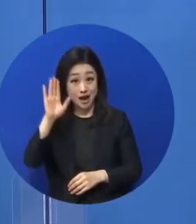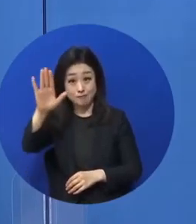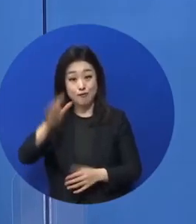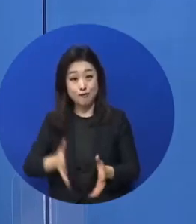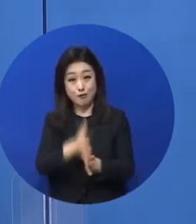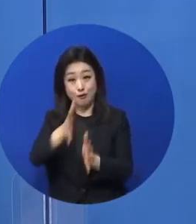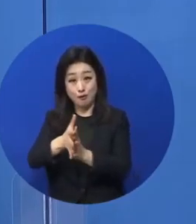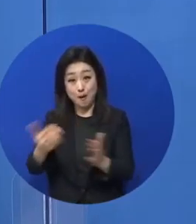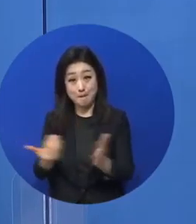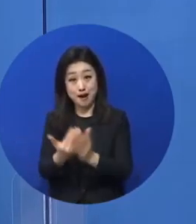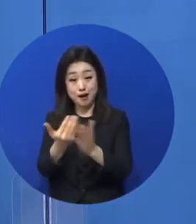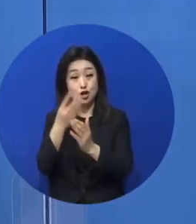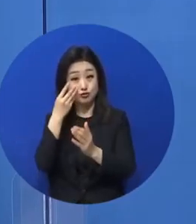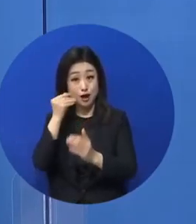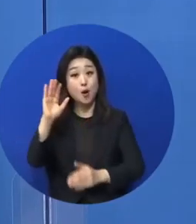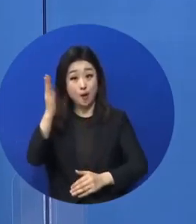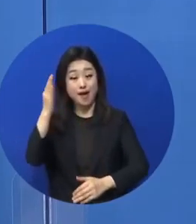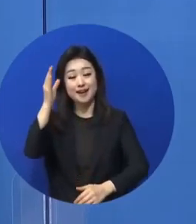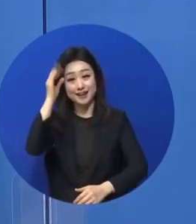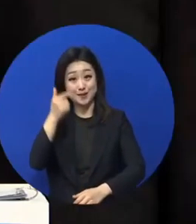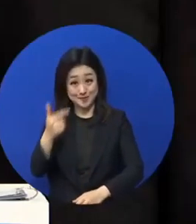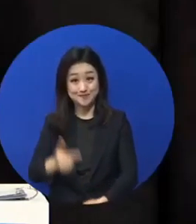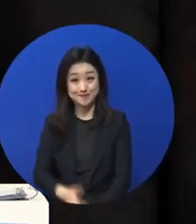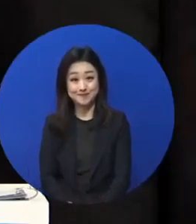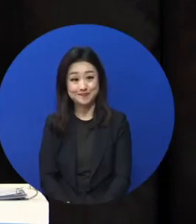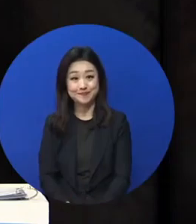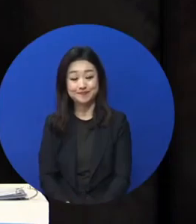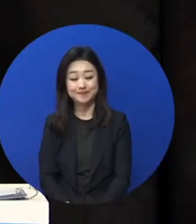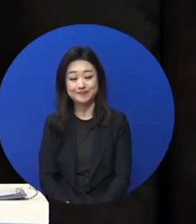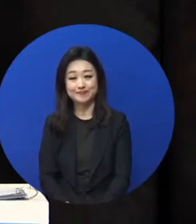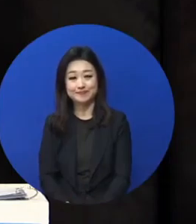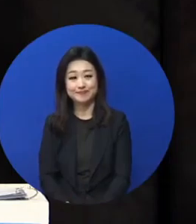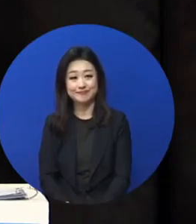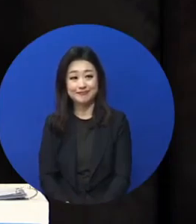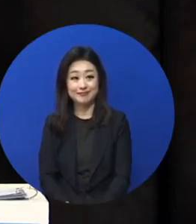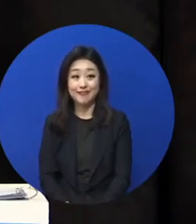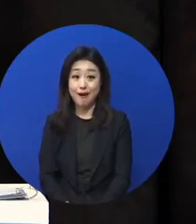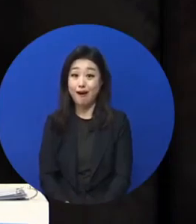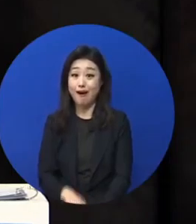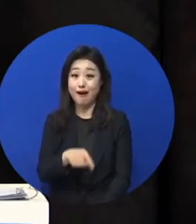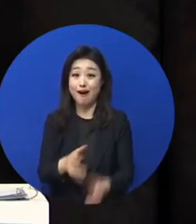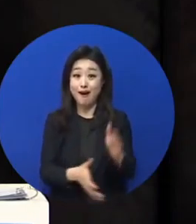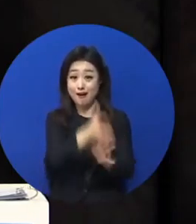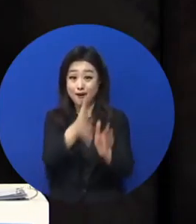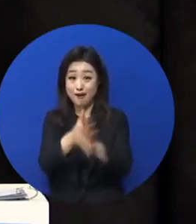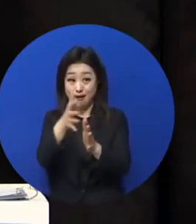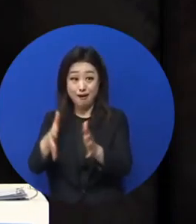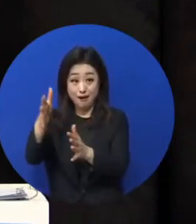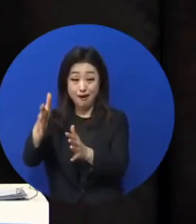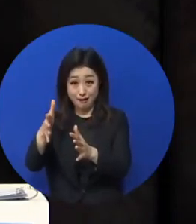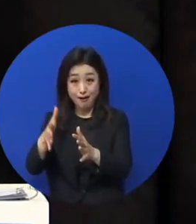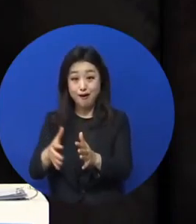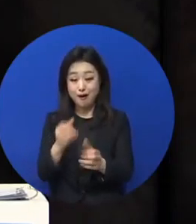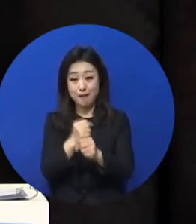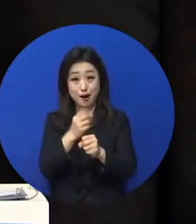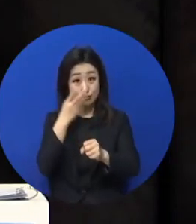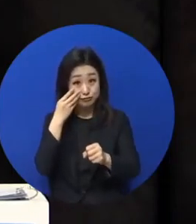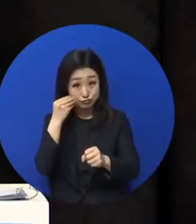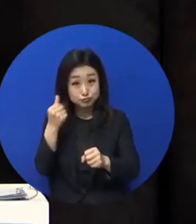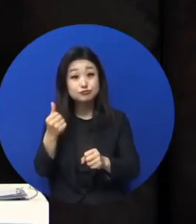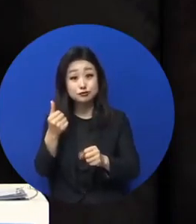생각을 하고요. 잘 준비하도록 하겠습니다. 네. 저 하나 집약을 해보니까 부울경 메가시티는 가능하다. 그렇게 하기 위해서는 광역교통망